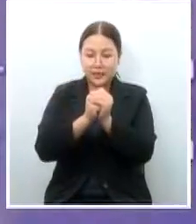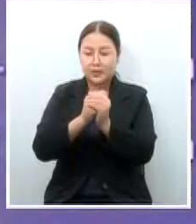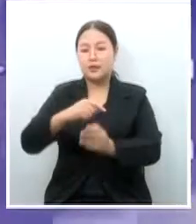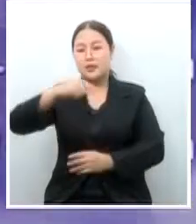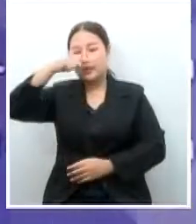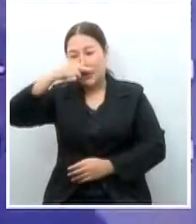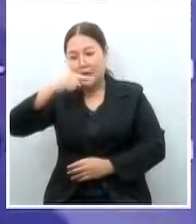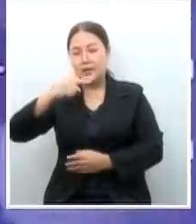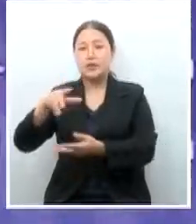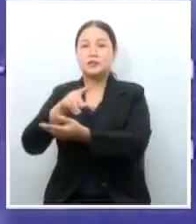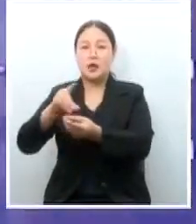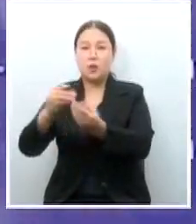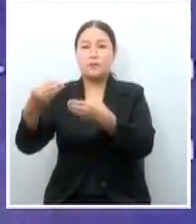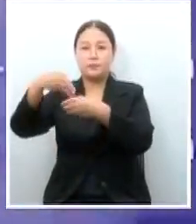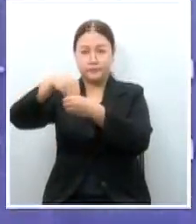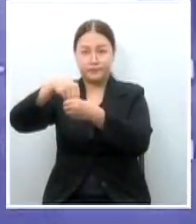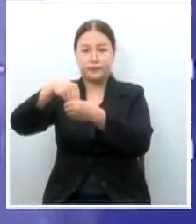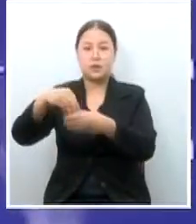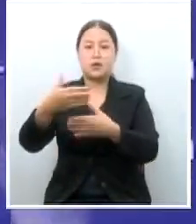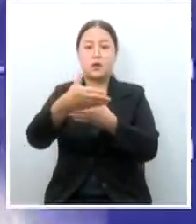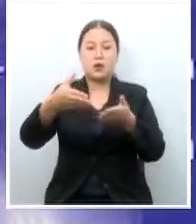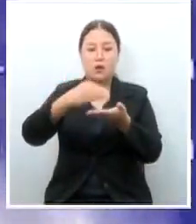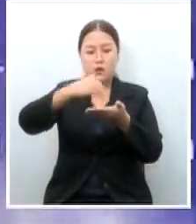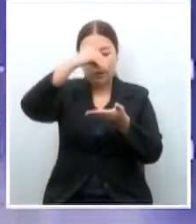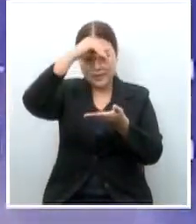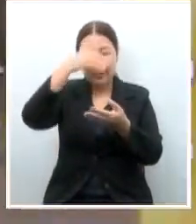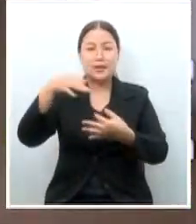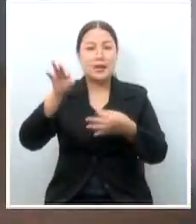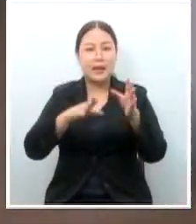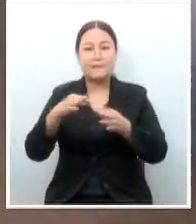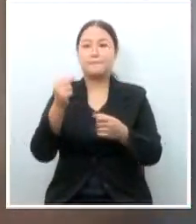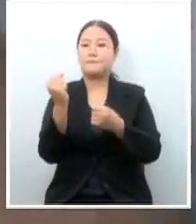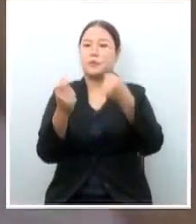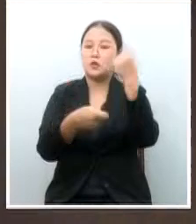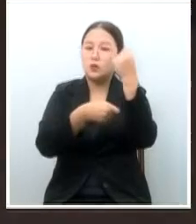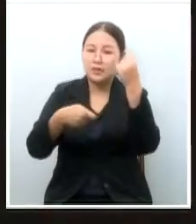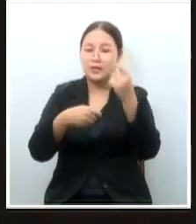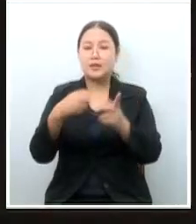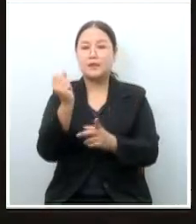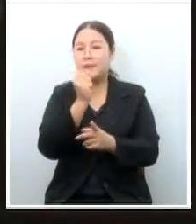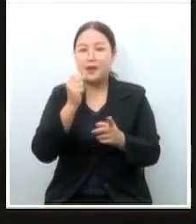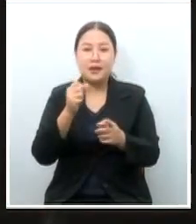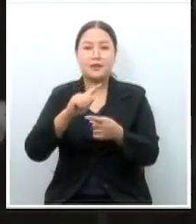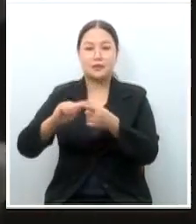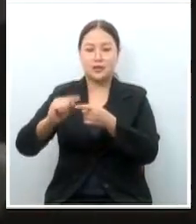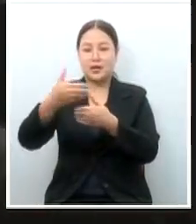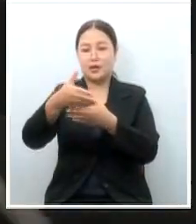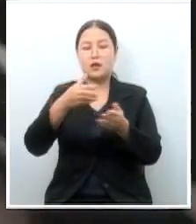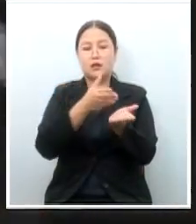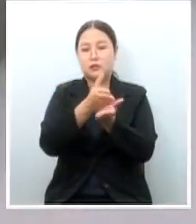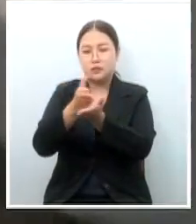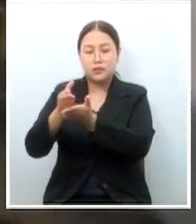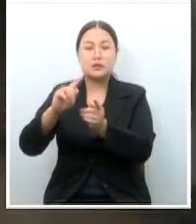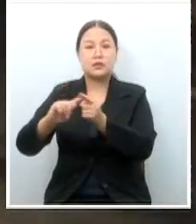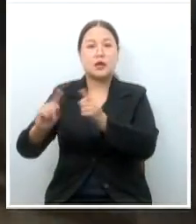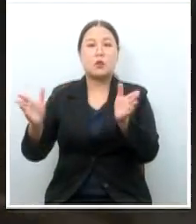าและแผนการเรียนศิลปกรรมทัศนศิลป์ดนตรีสากลรวม11ห้องเรียนโด